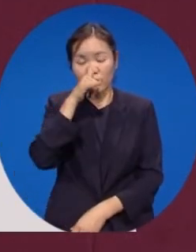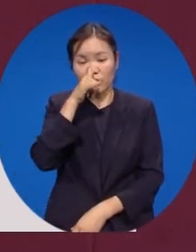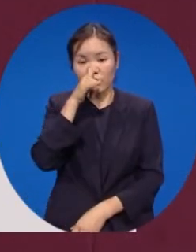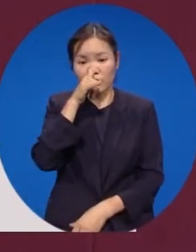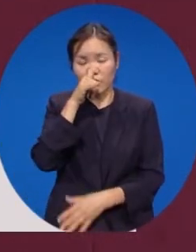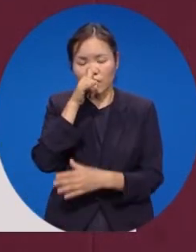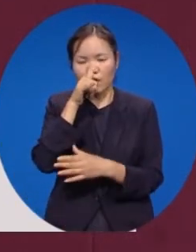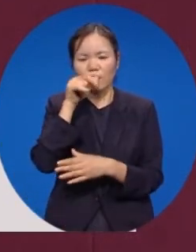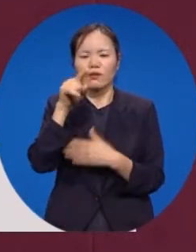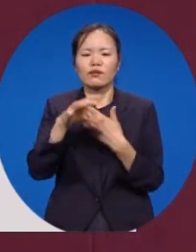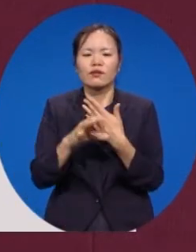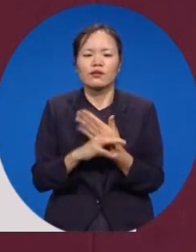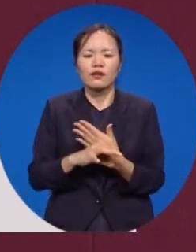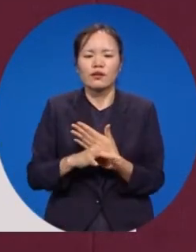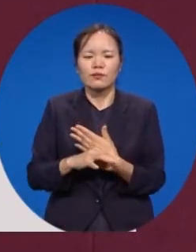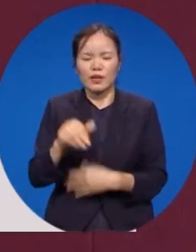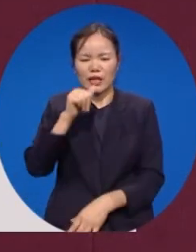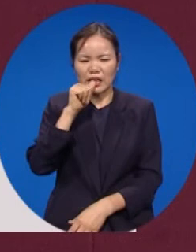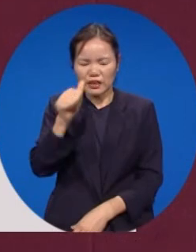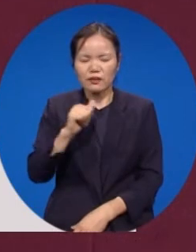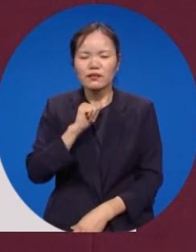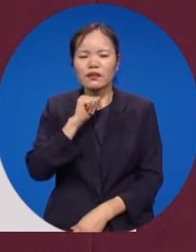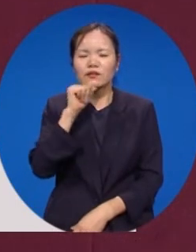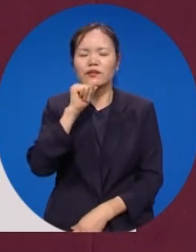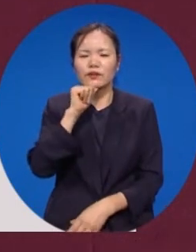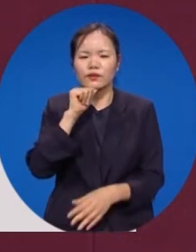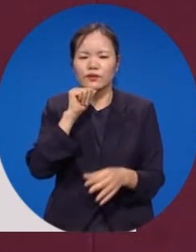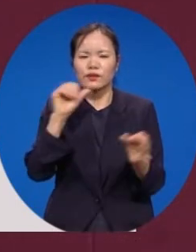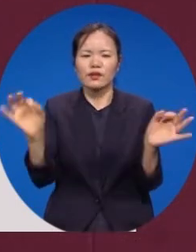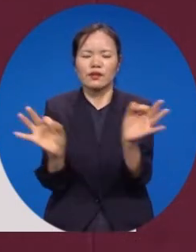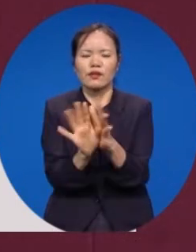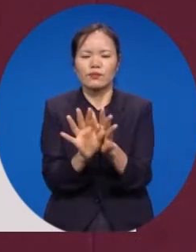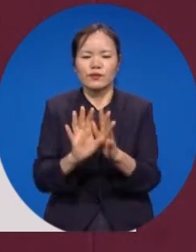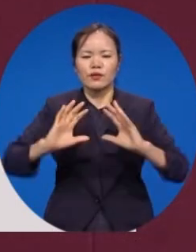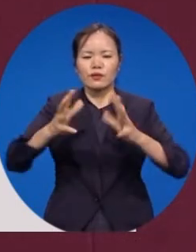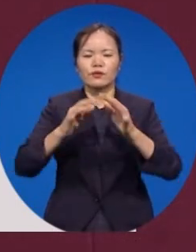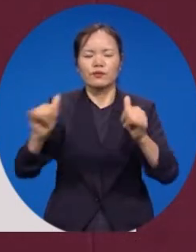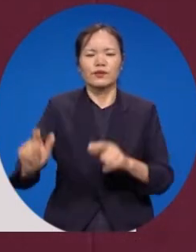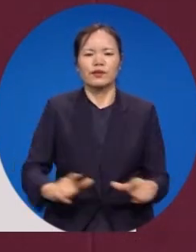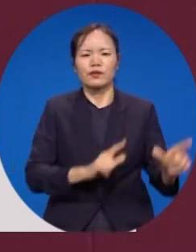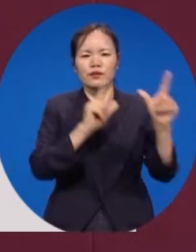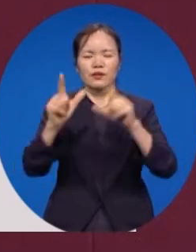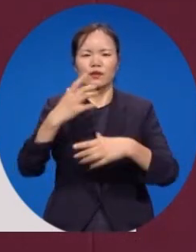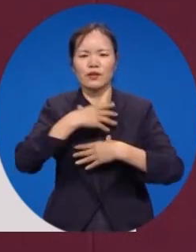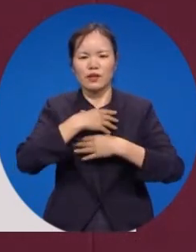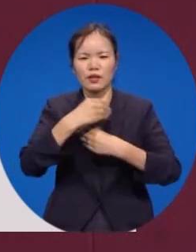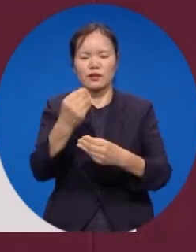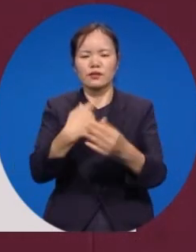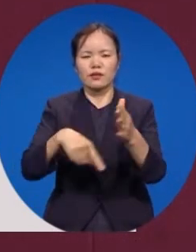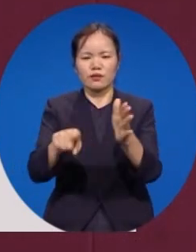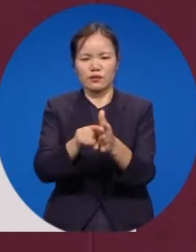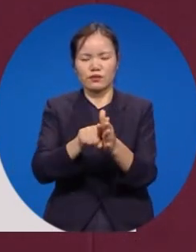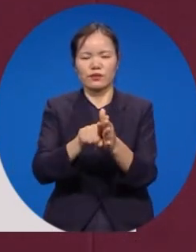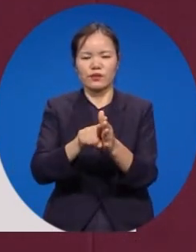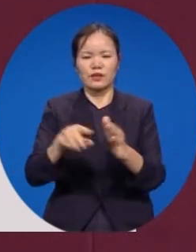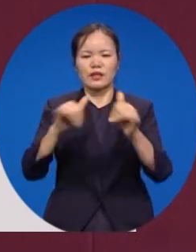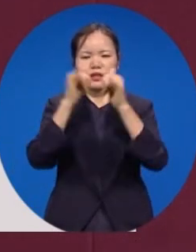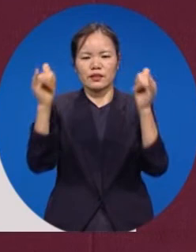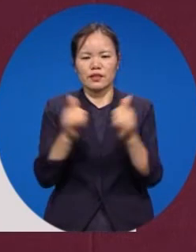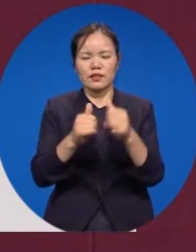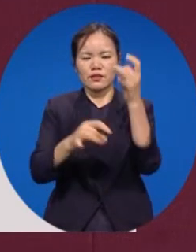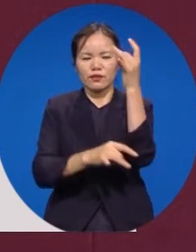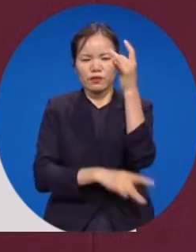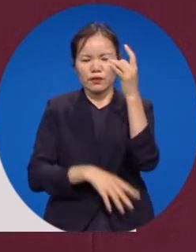내에서 절대 빈곤을 타파하고 국민의 삶의 안정을 도모하는 사회적